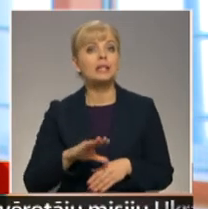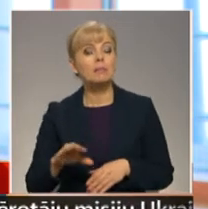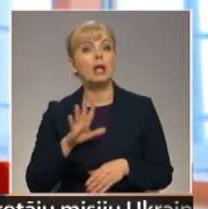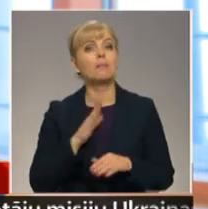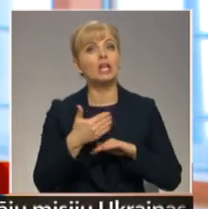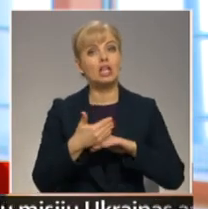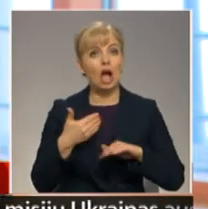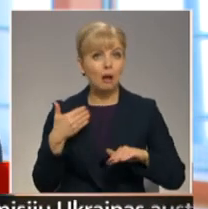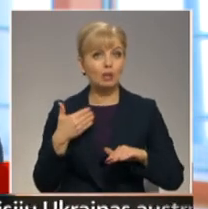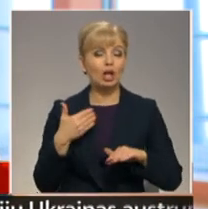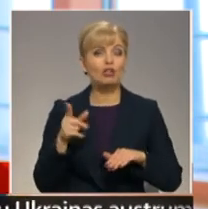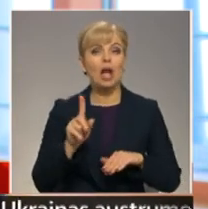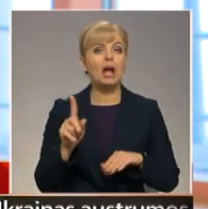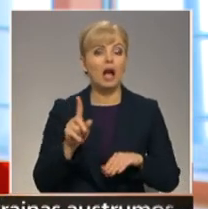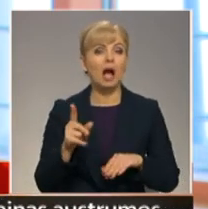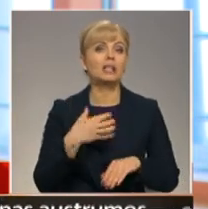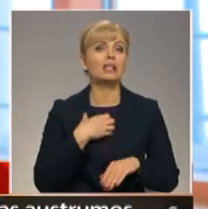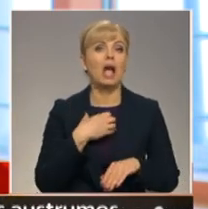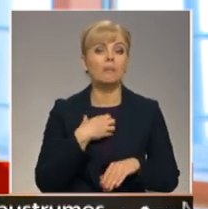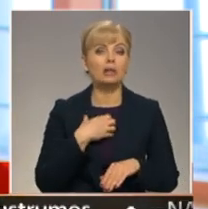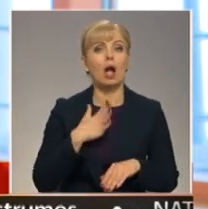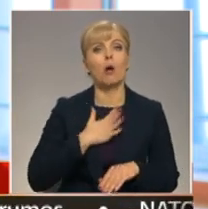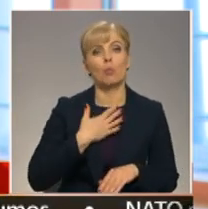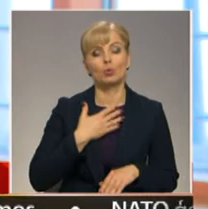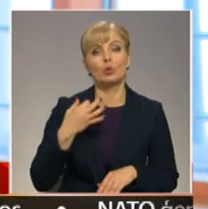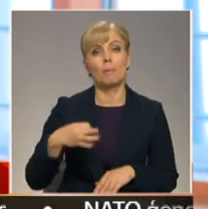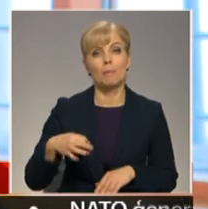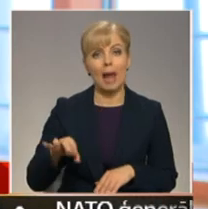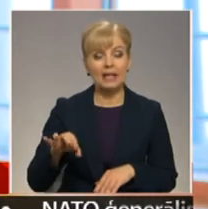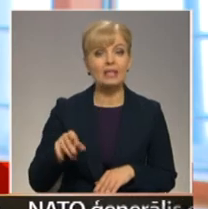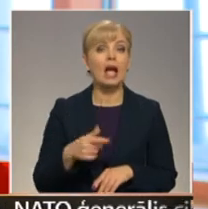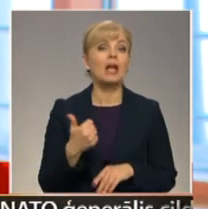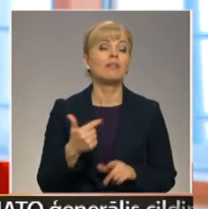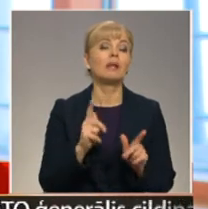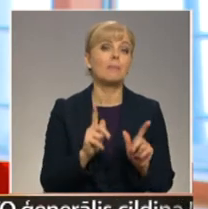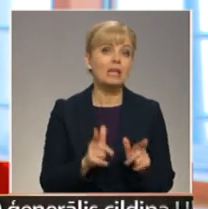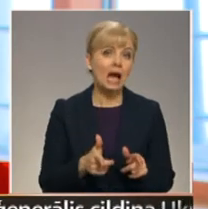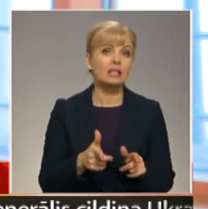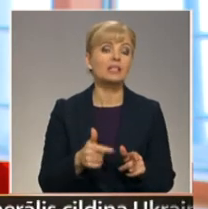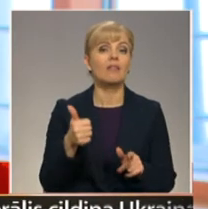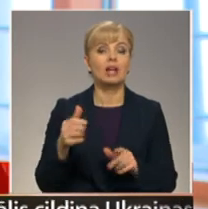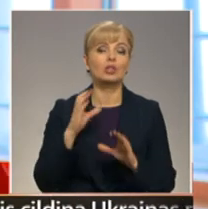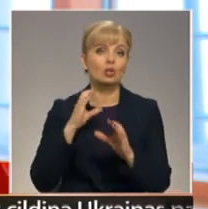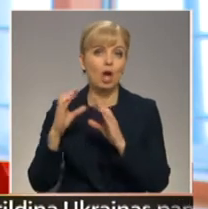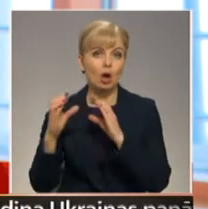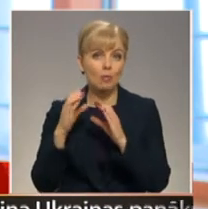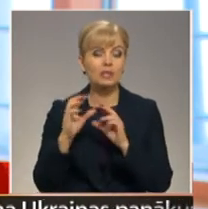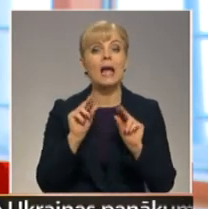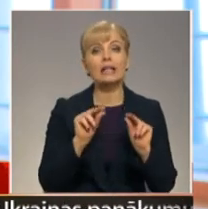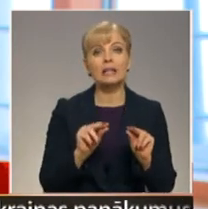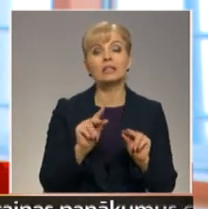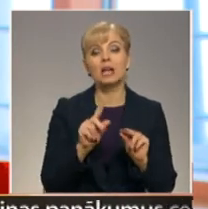iepriekš bijusi tāda diagnoze, kā bija mūsu meitiņai. Un ja viņi piekristu, tad mēs varētu ar viņiem sakomunicēt, jo viņš tic, ka